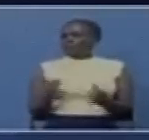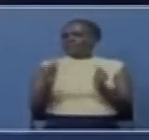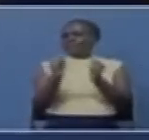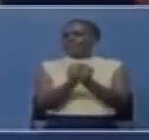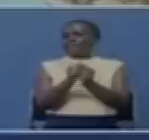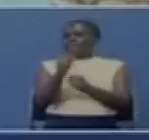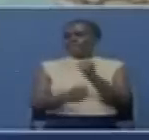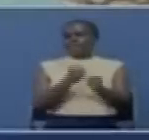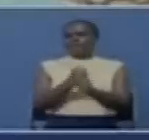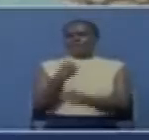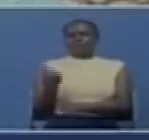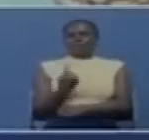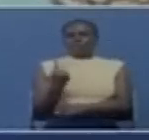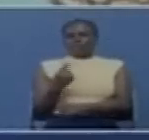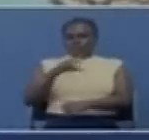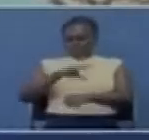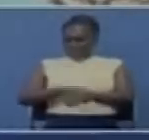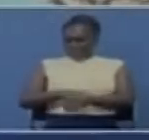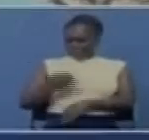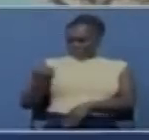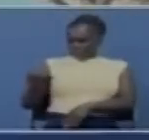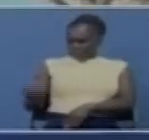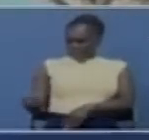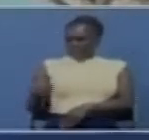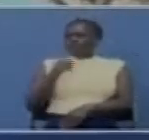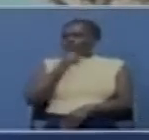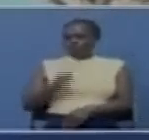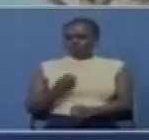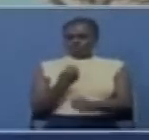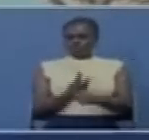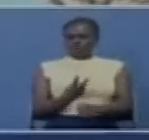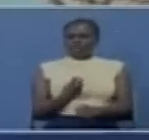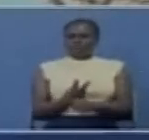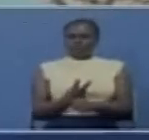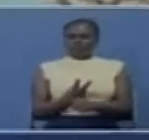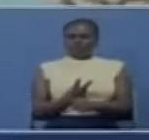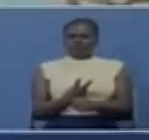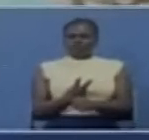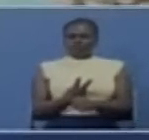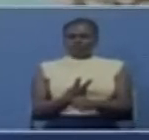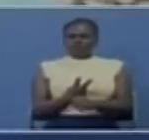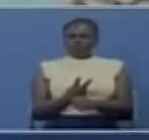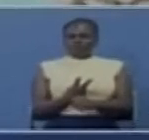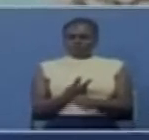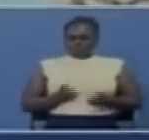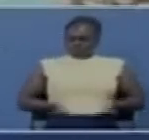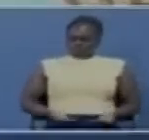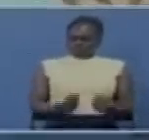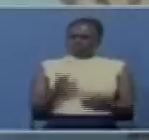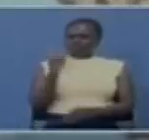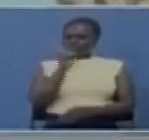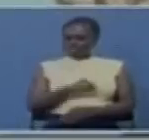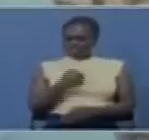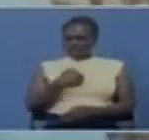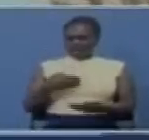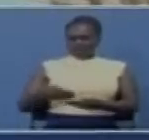yake. Nilikuta mtoto wa miaka 12, yeye akona amezaa, akona